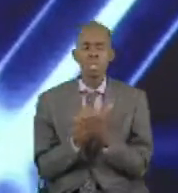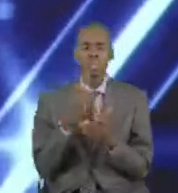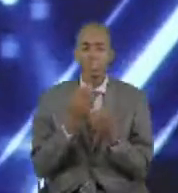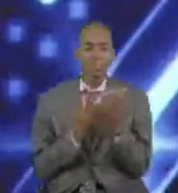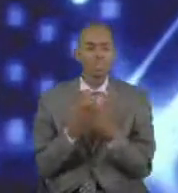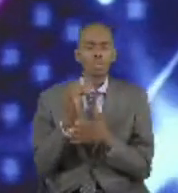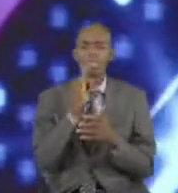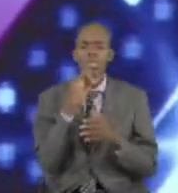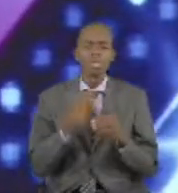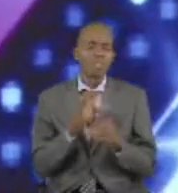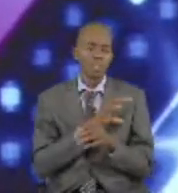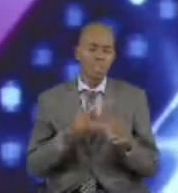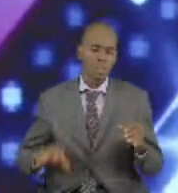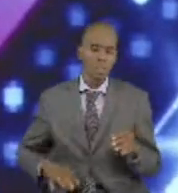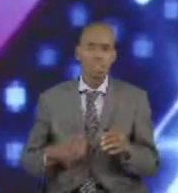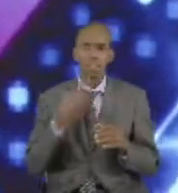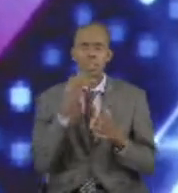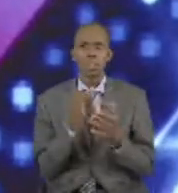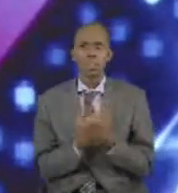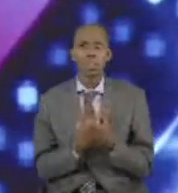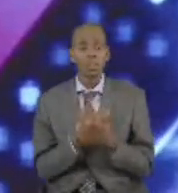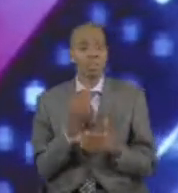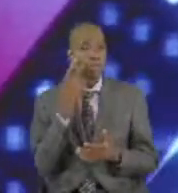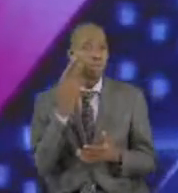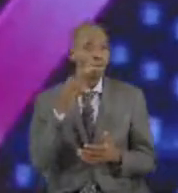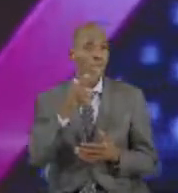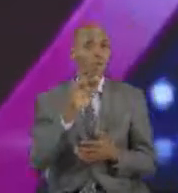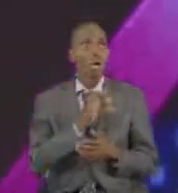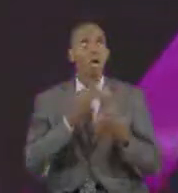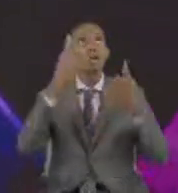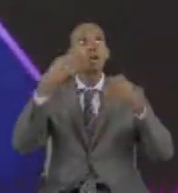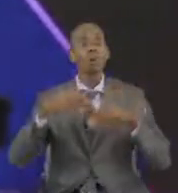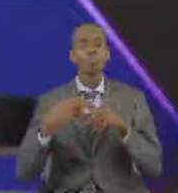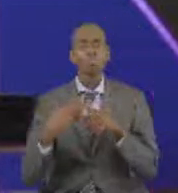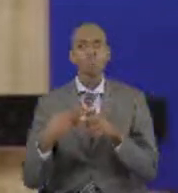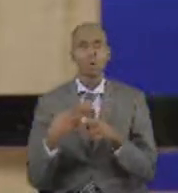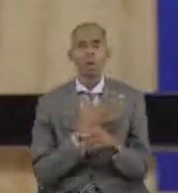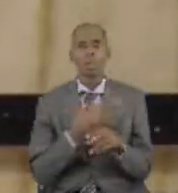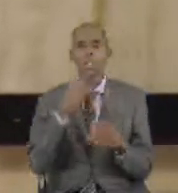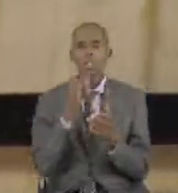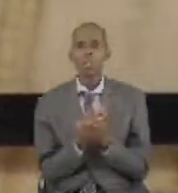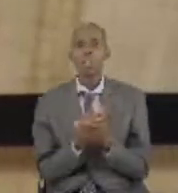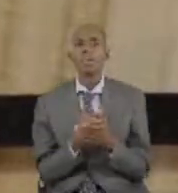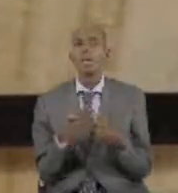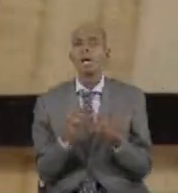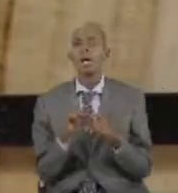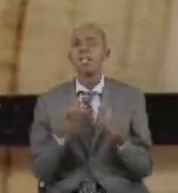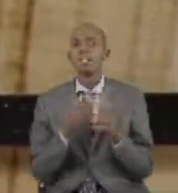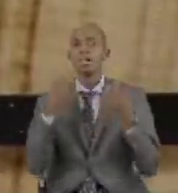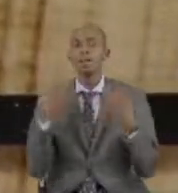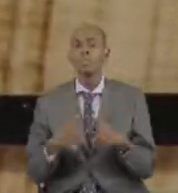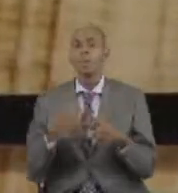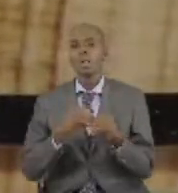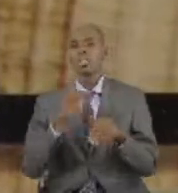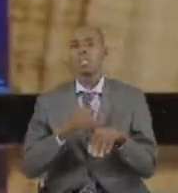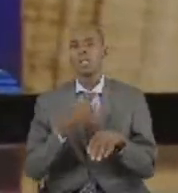conformément à la vérité qui est en Jésus-Christ, et dit, voici, je viens bientôt. Et dit, comme cela est arrivé